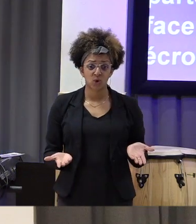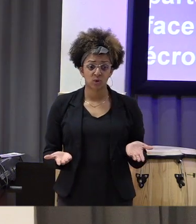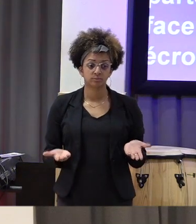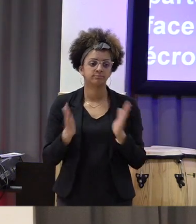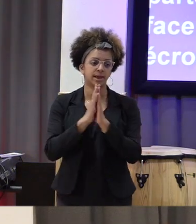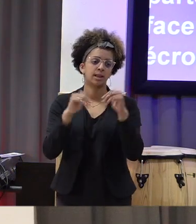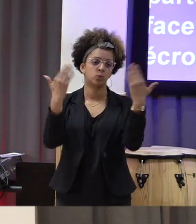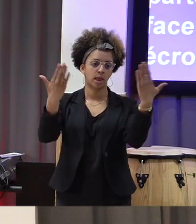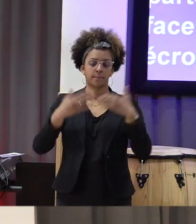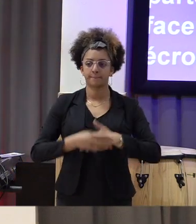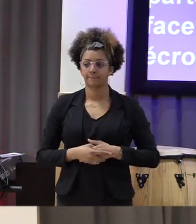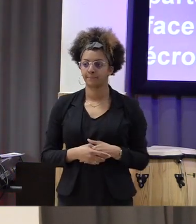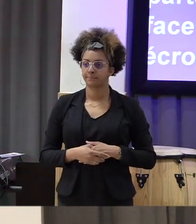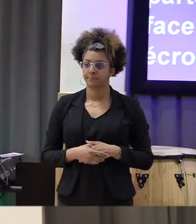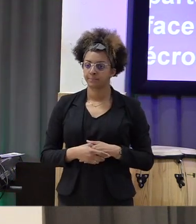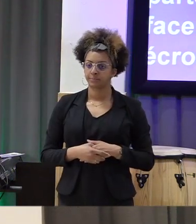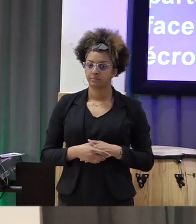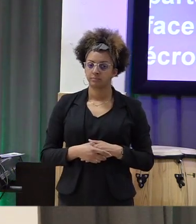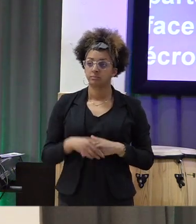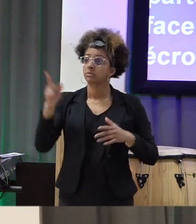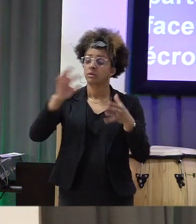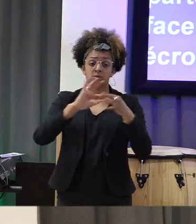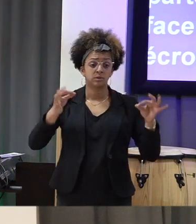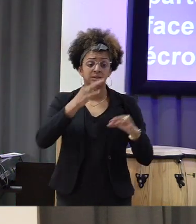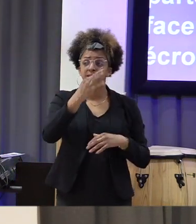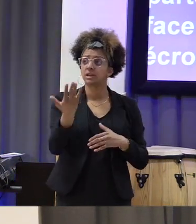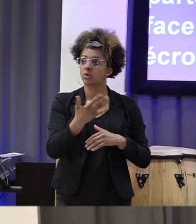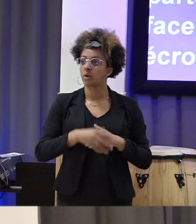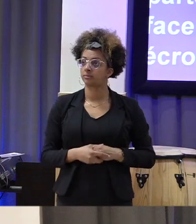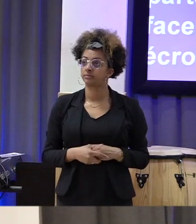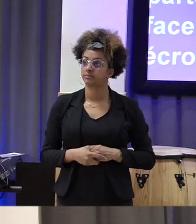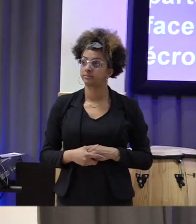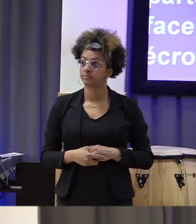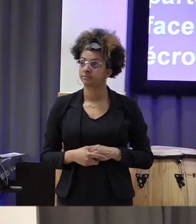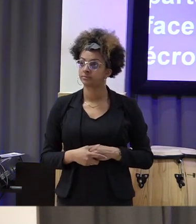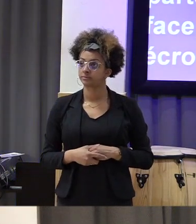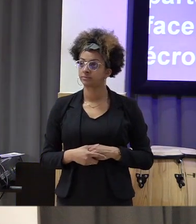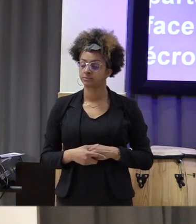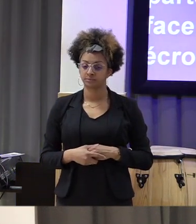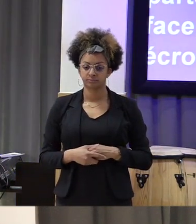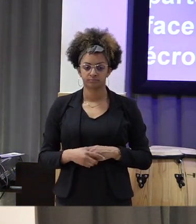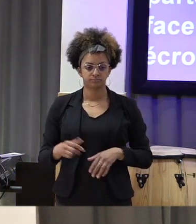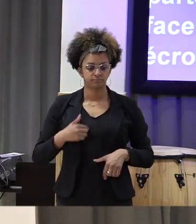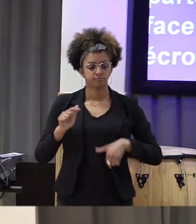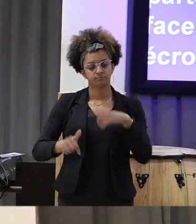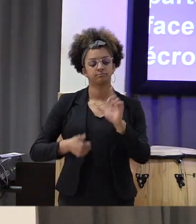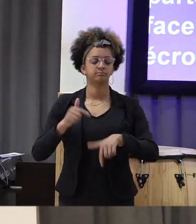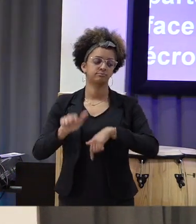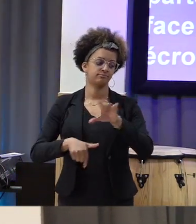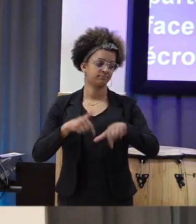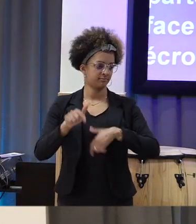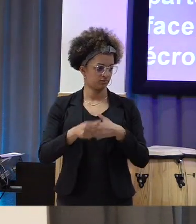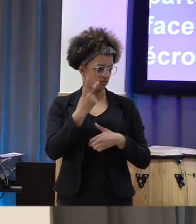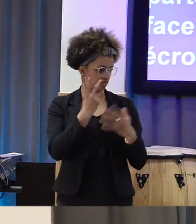Alléluia. La parole dit, j'ai passé près du champ de l'homme paresseux, dans Proverbe